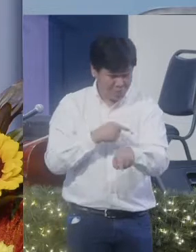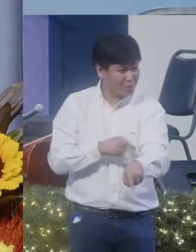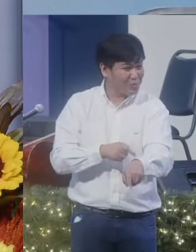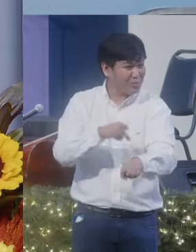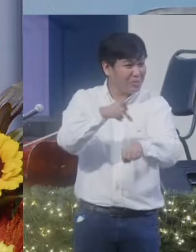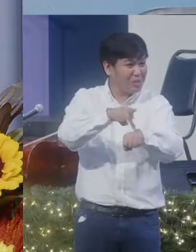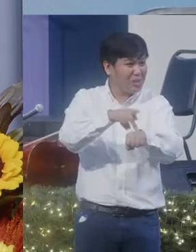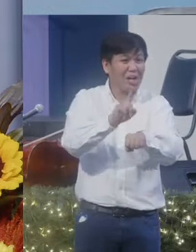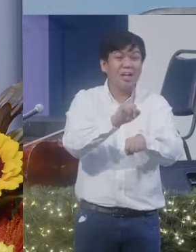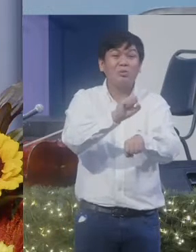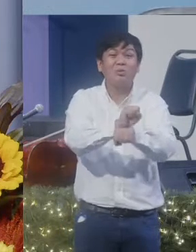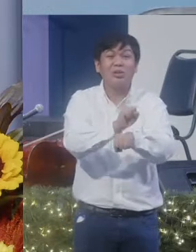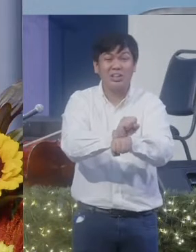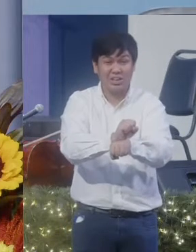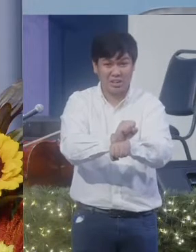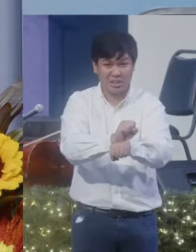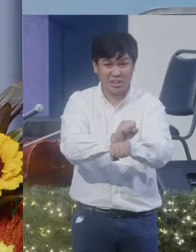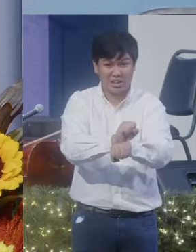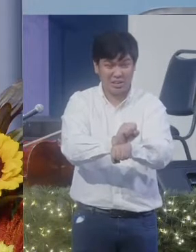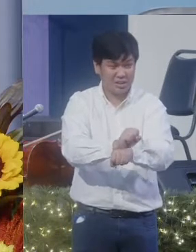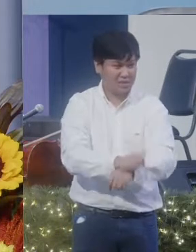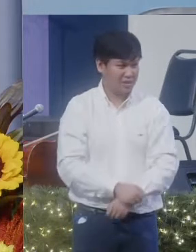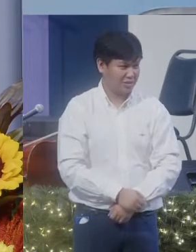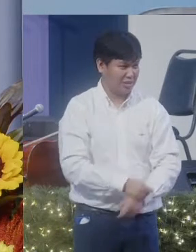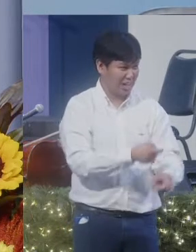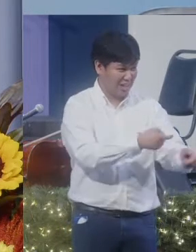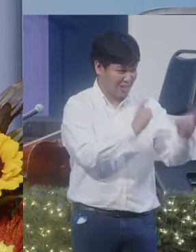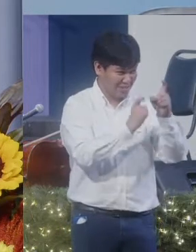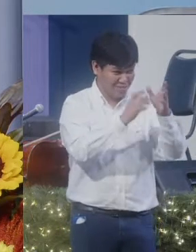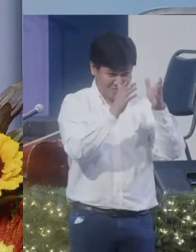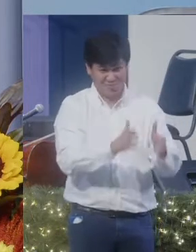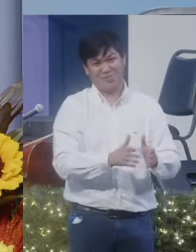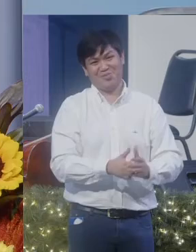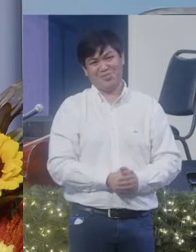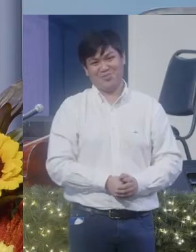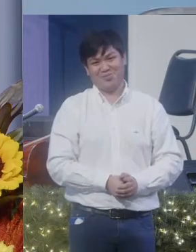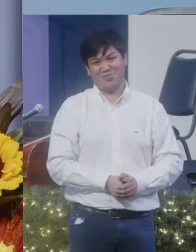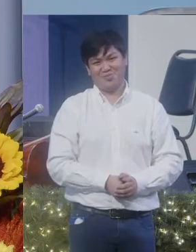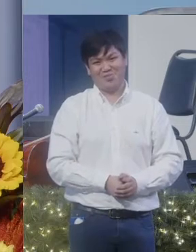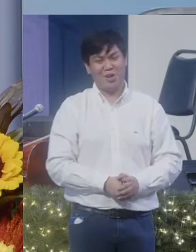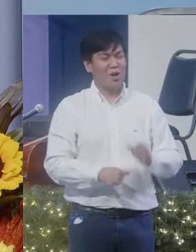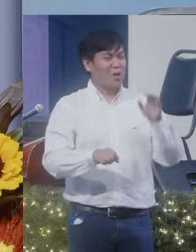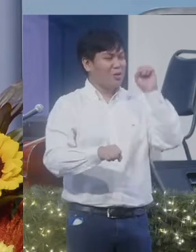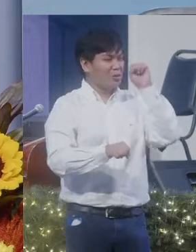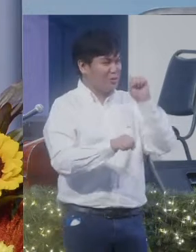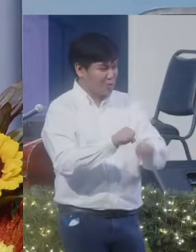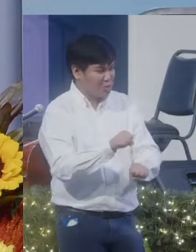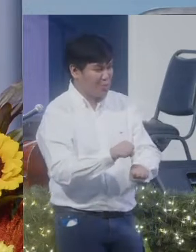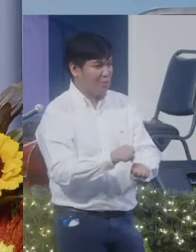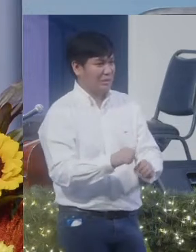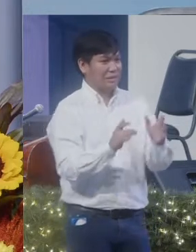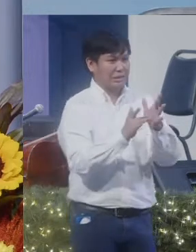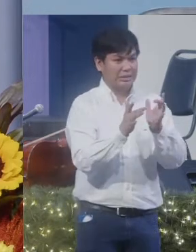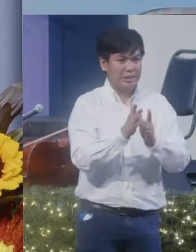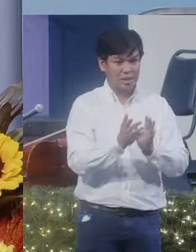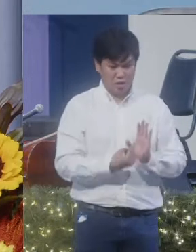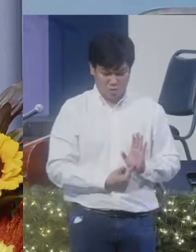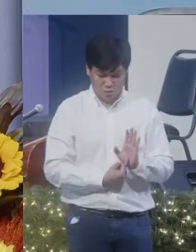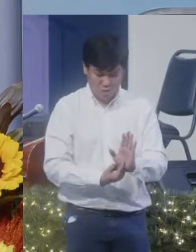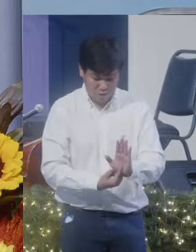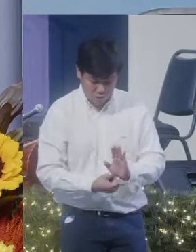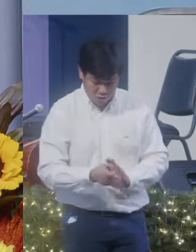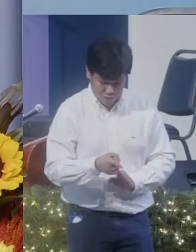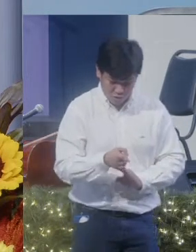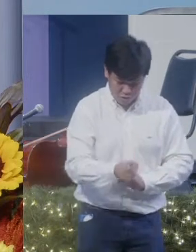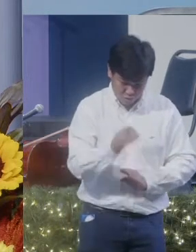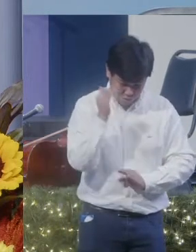isda. Una sa lahat, ipinakita sa isang ordinaryong mangingisda na handa